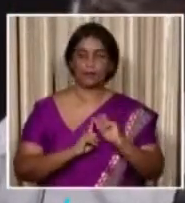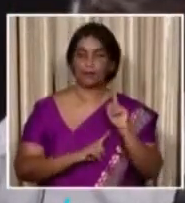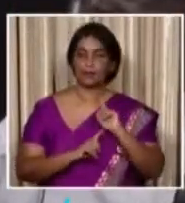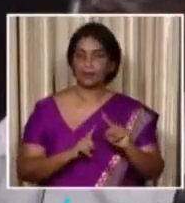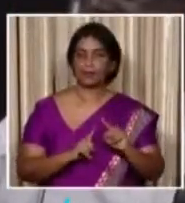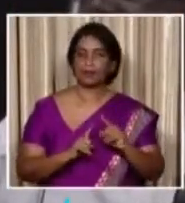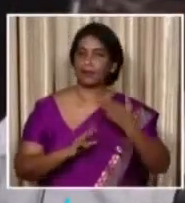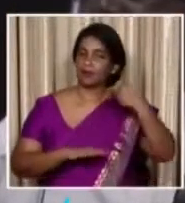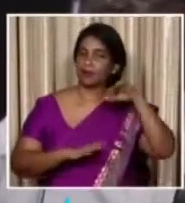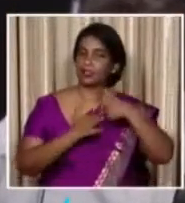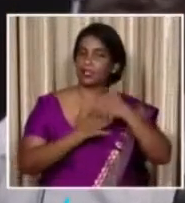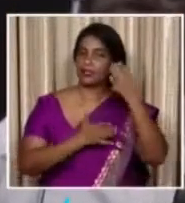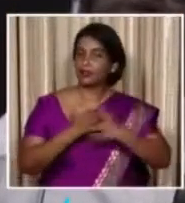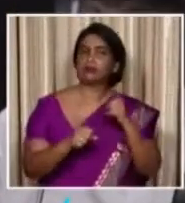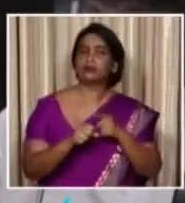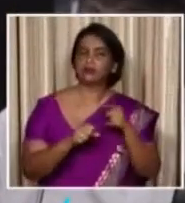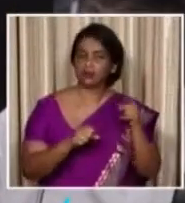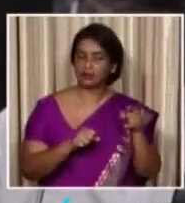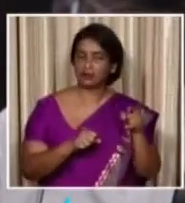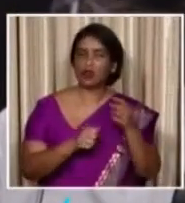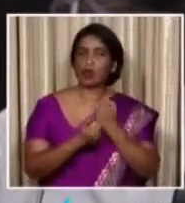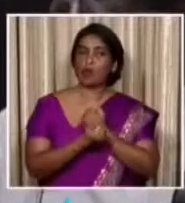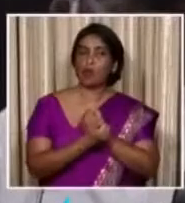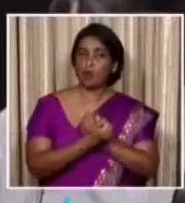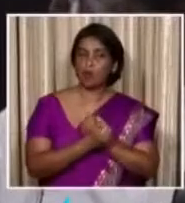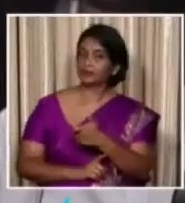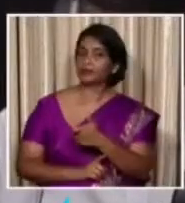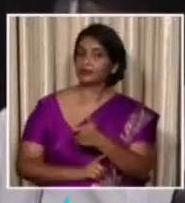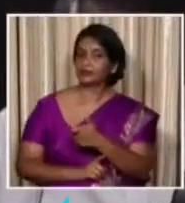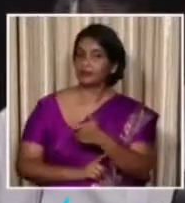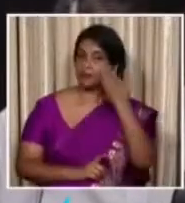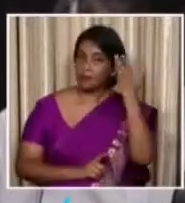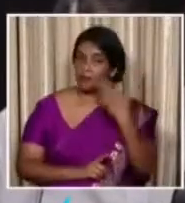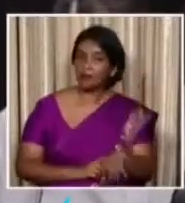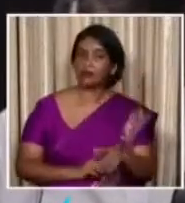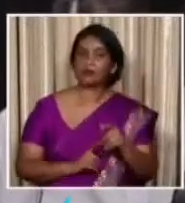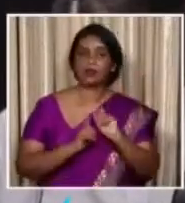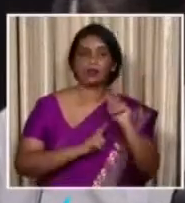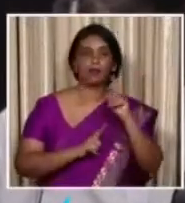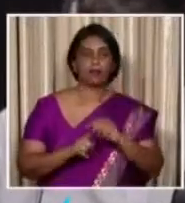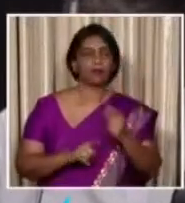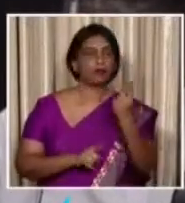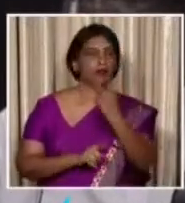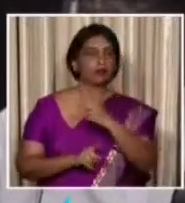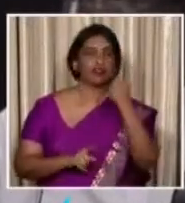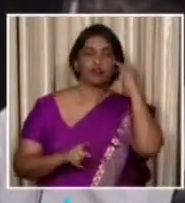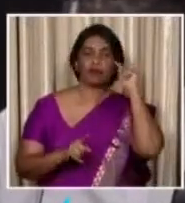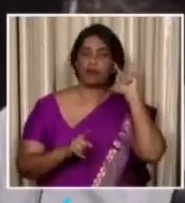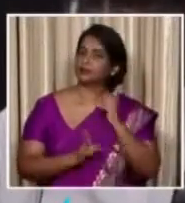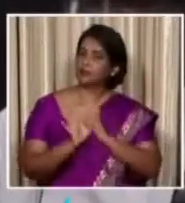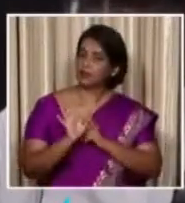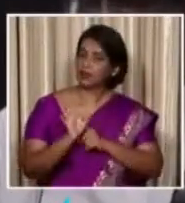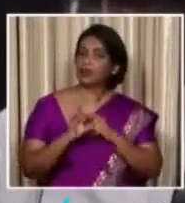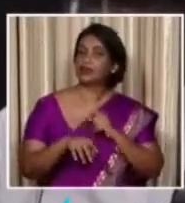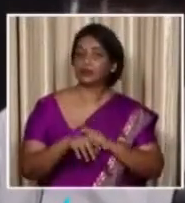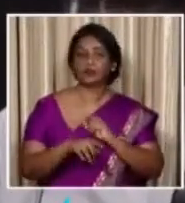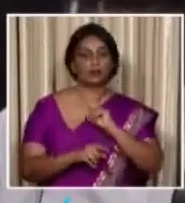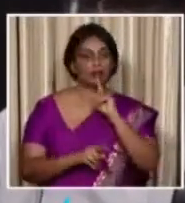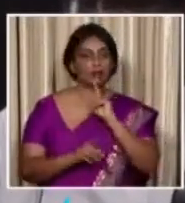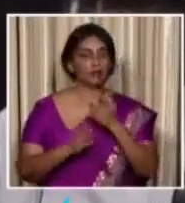මේ පාර්ලිමේන්තුවේ පරණ හැන්සාට් ටික අරගෙන බැලුවා නම් පොලිසියෙන් මැරුම් කෑවොත් මේ පාර්ලිමේන්තුවේ කී දෙනෙක් කතා කරාද ඒ අය වෙනුවෙන්? කතා